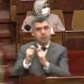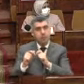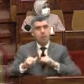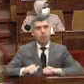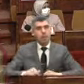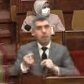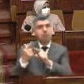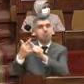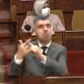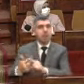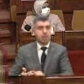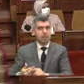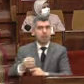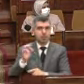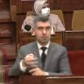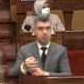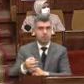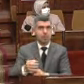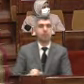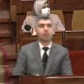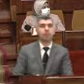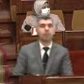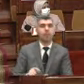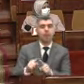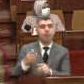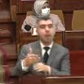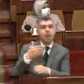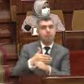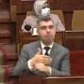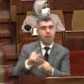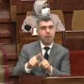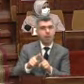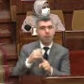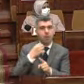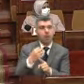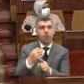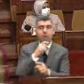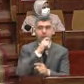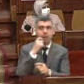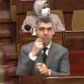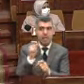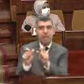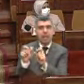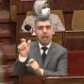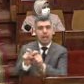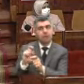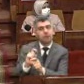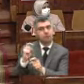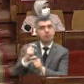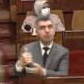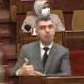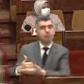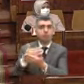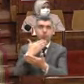الماليه، ولكن بغيناكم من الان قبل ما ينتصف رمضان ان هاد الناس اللي تكلمنا عليهم يتلقاو التعويضات ديالهم.